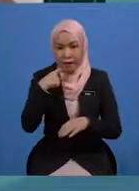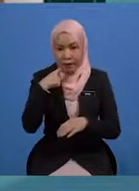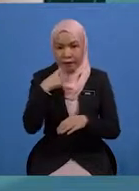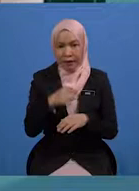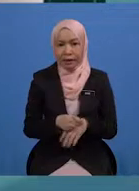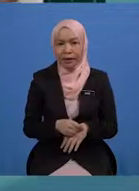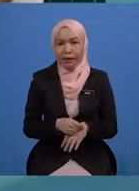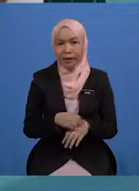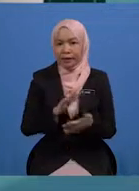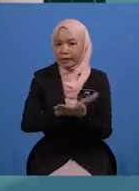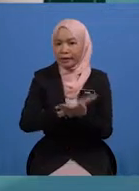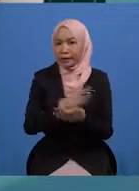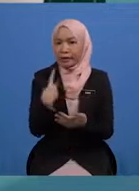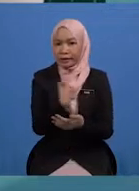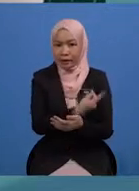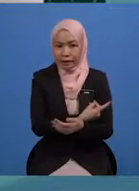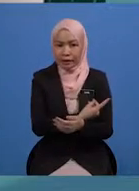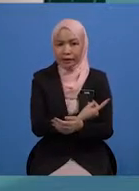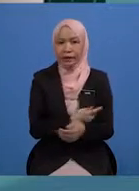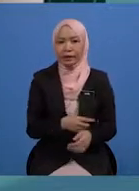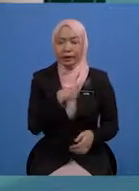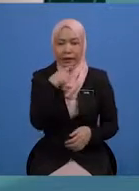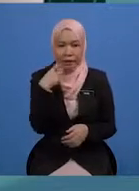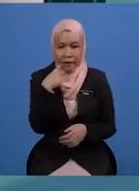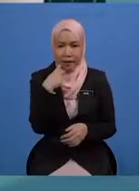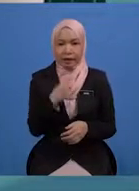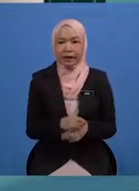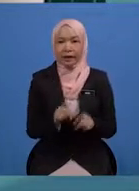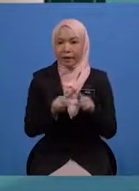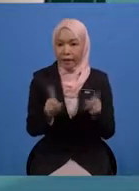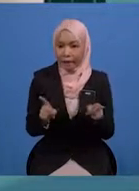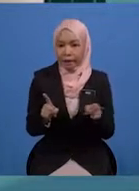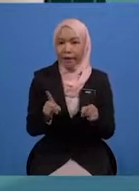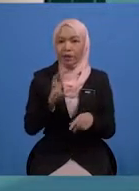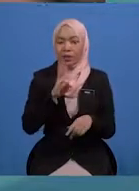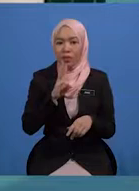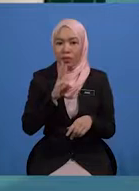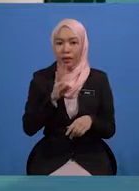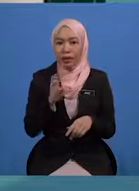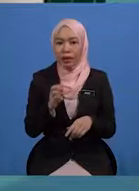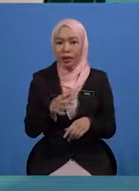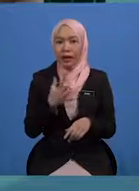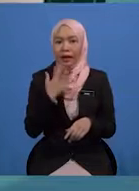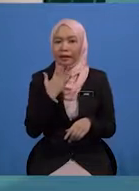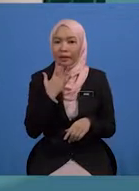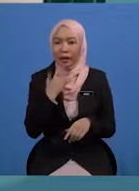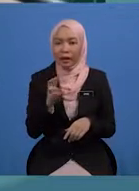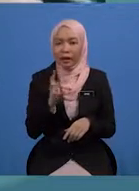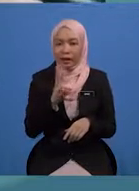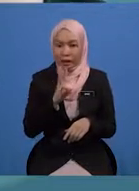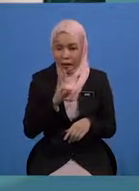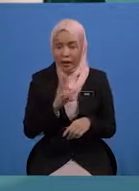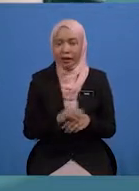kita tetap kering, manakala cat air yang digunakan akan dibancuh di dalam palet